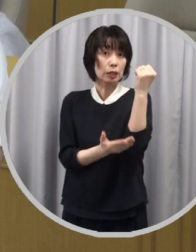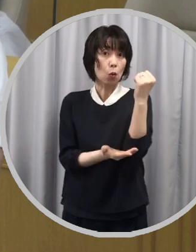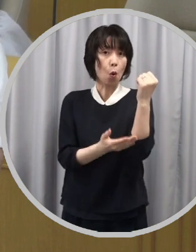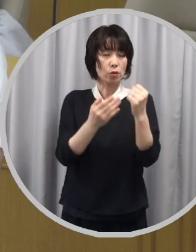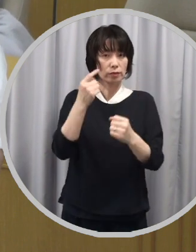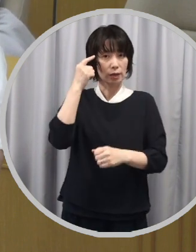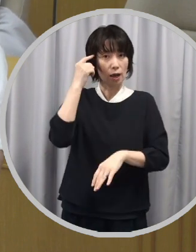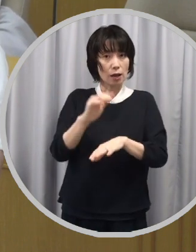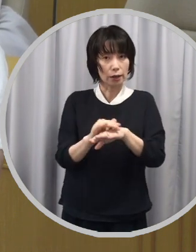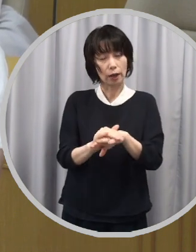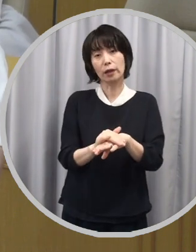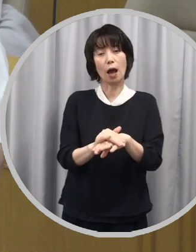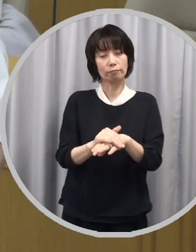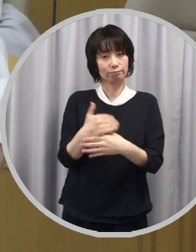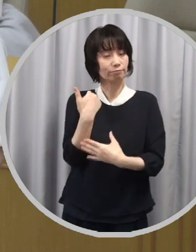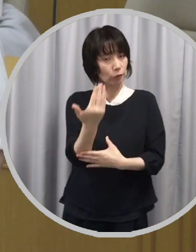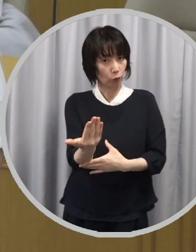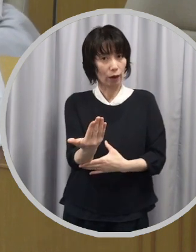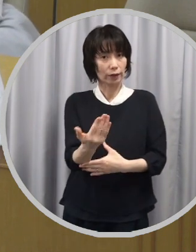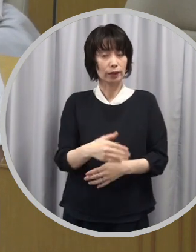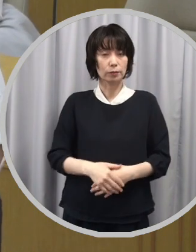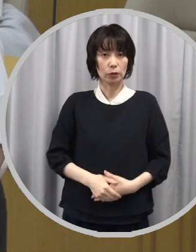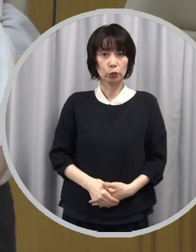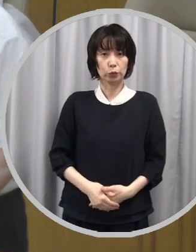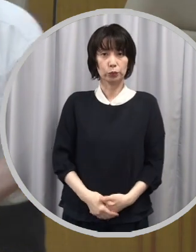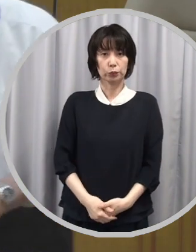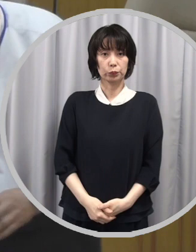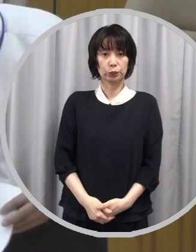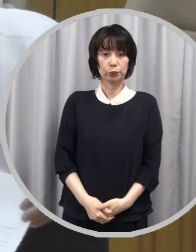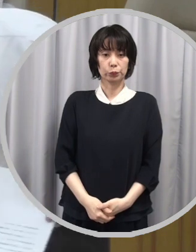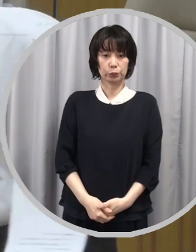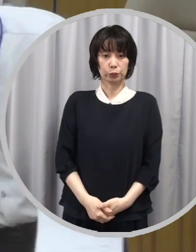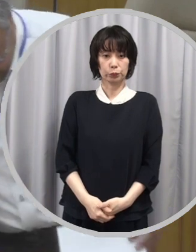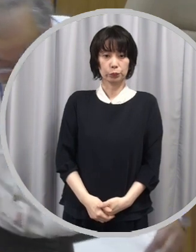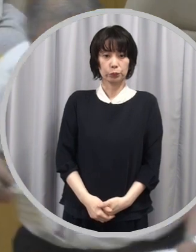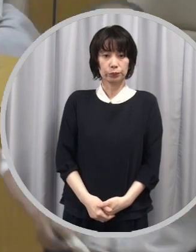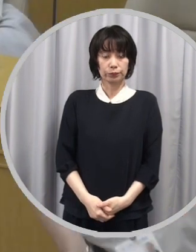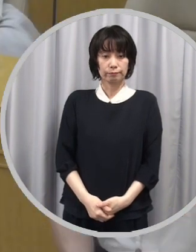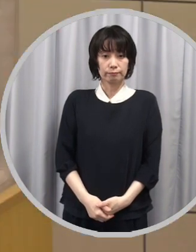な考え方をお伺いをいたします。